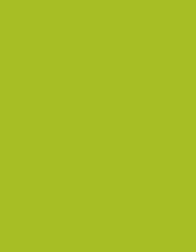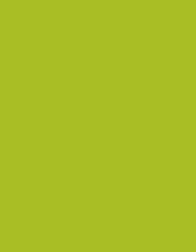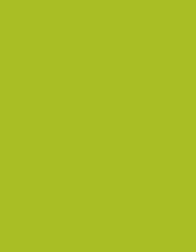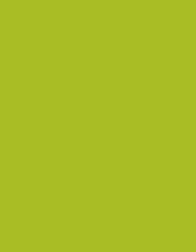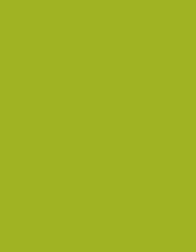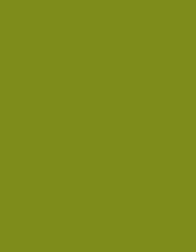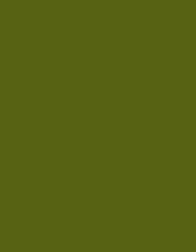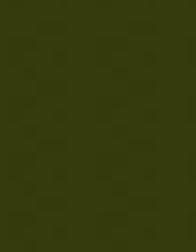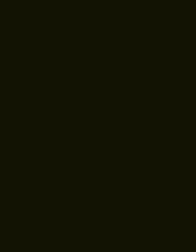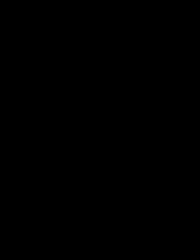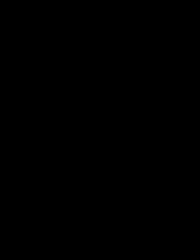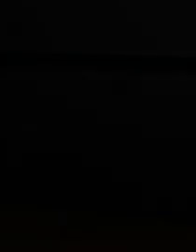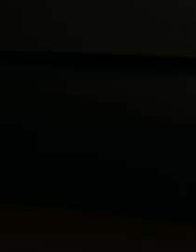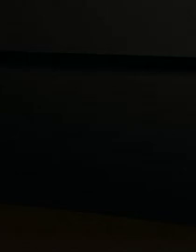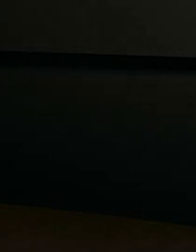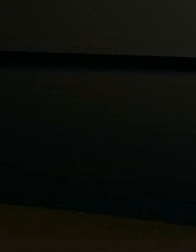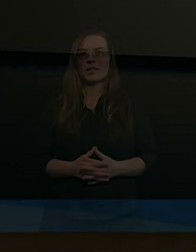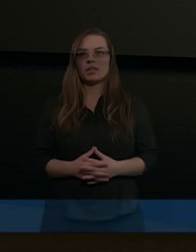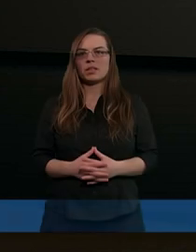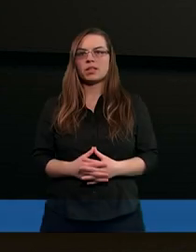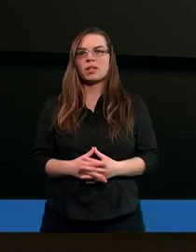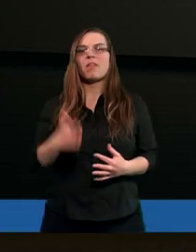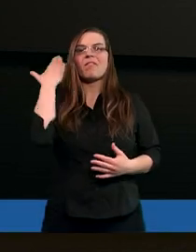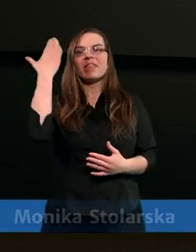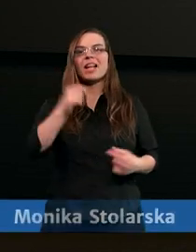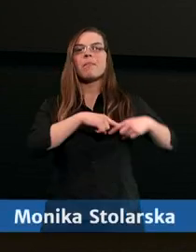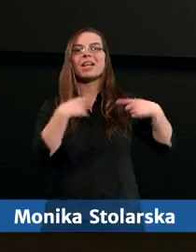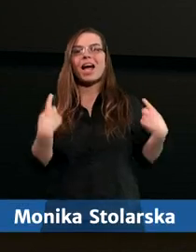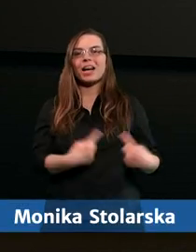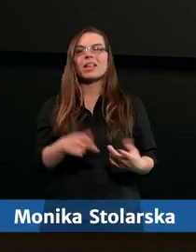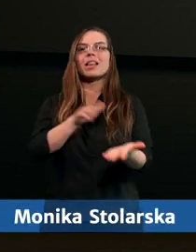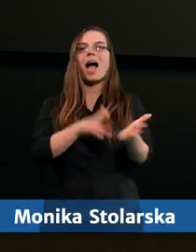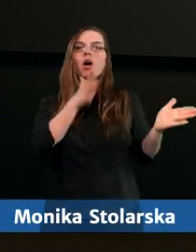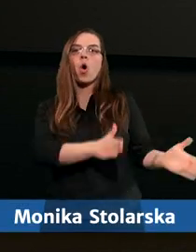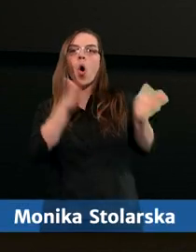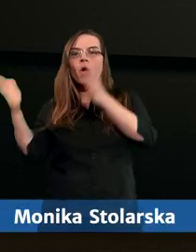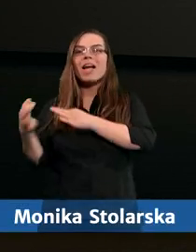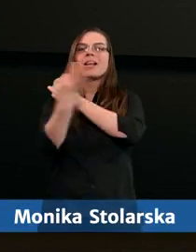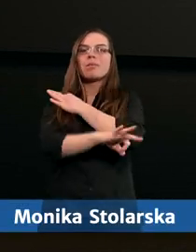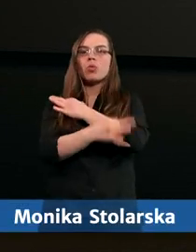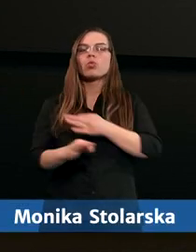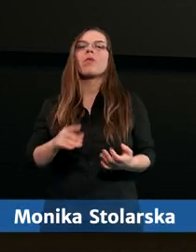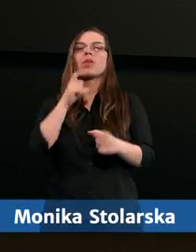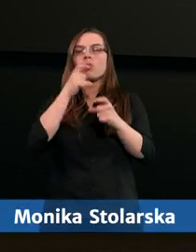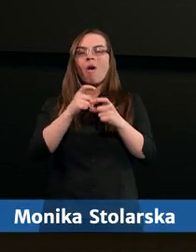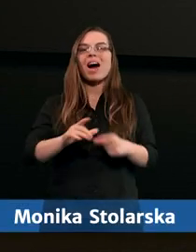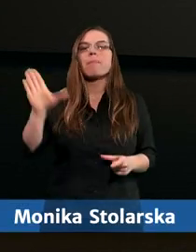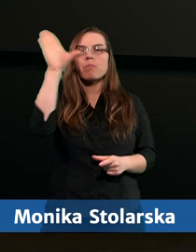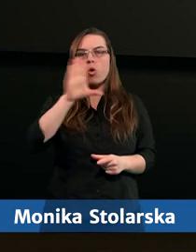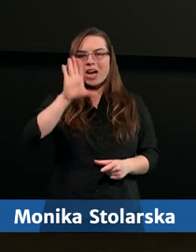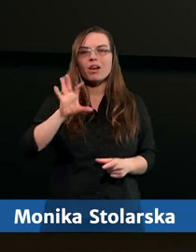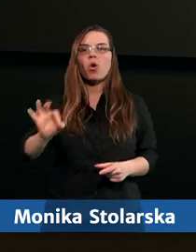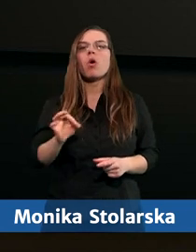Dziękujemy. Witam serdecznie na kolejnym studium Słowa Bożego